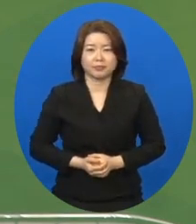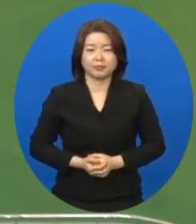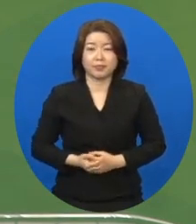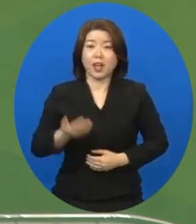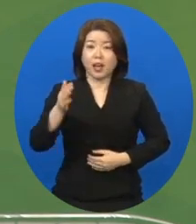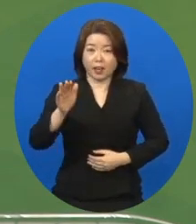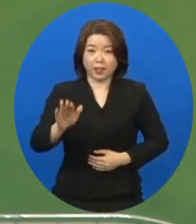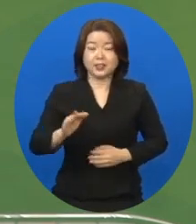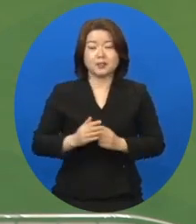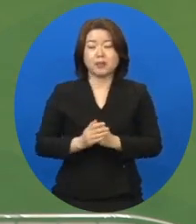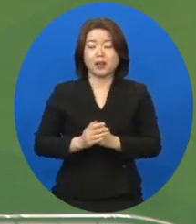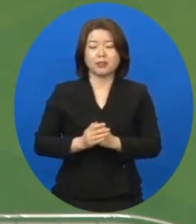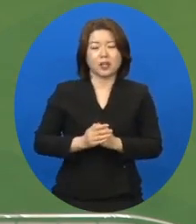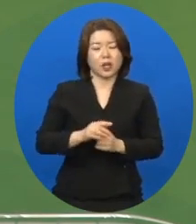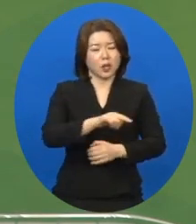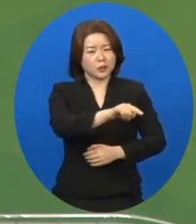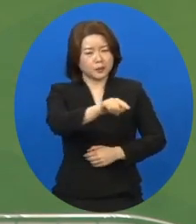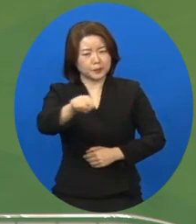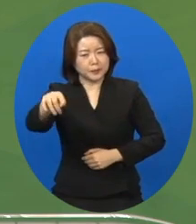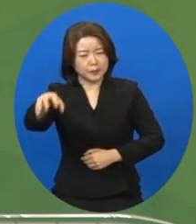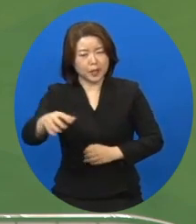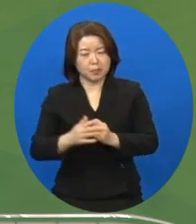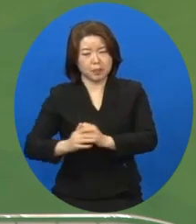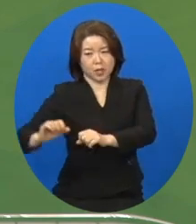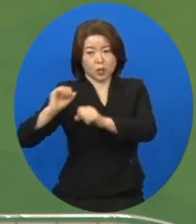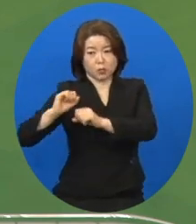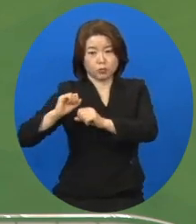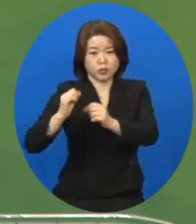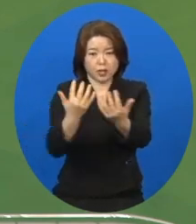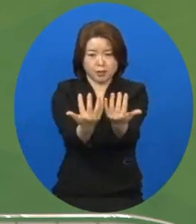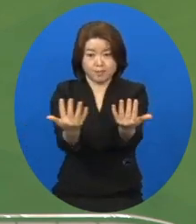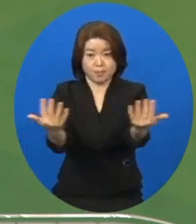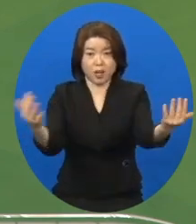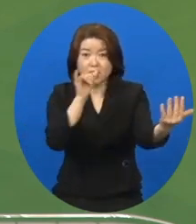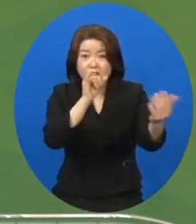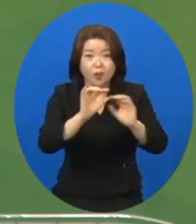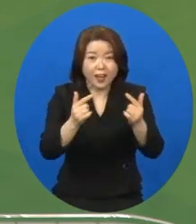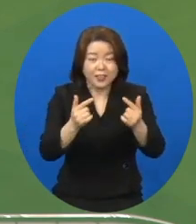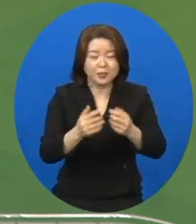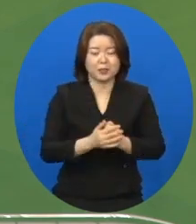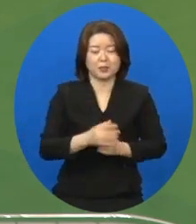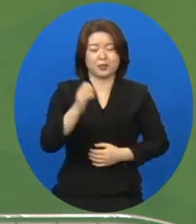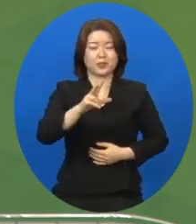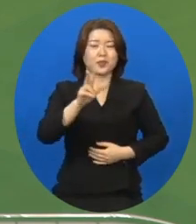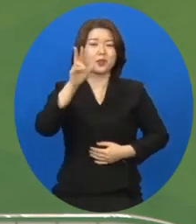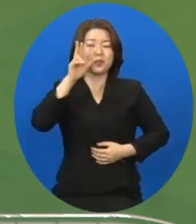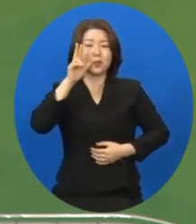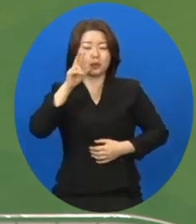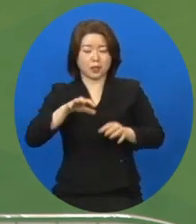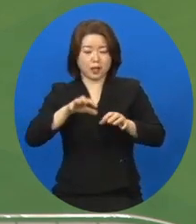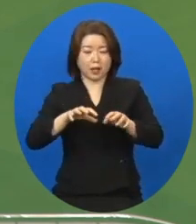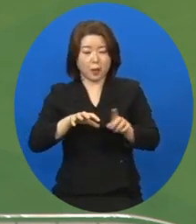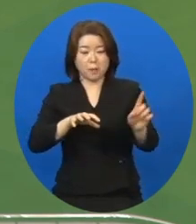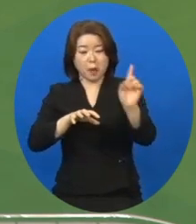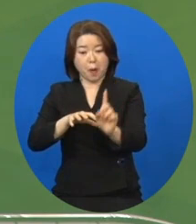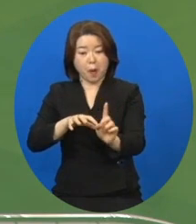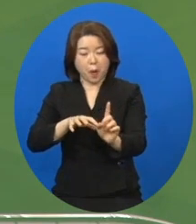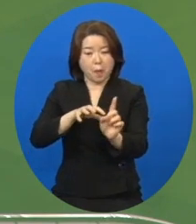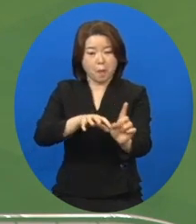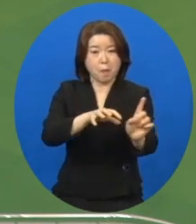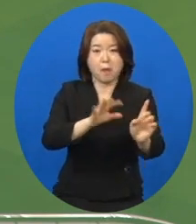그러나 그들 앞에 어떤 군사가 서 있었던 것도 아니고 또 여호수아가 맨 앞장서서 간 것도